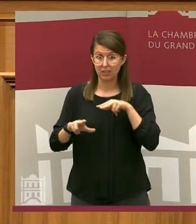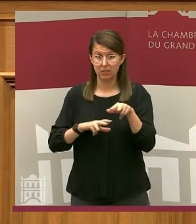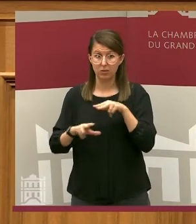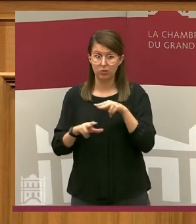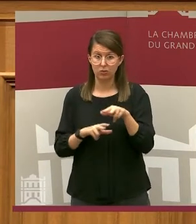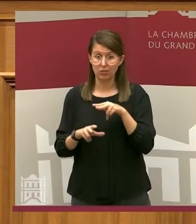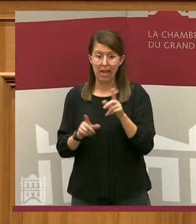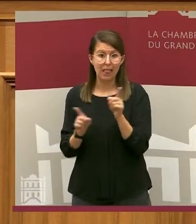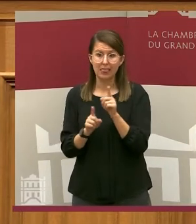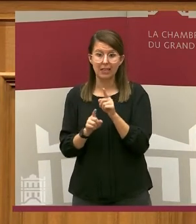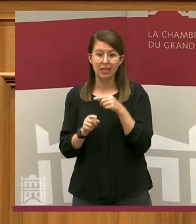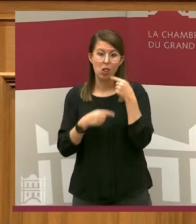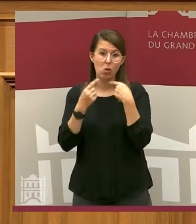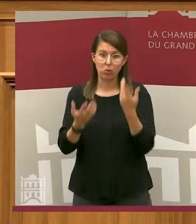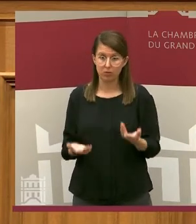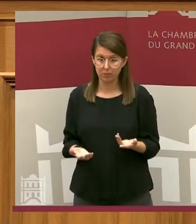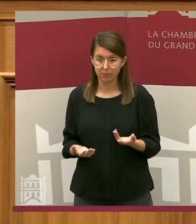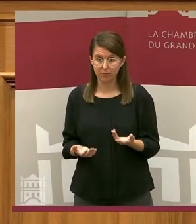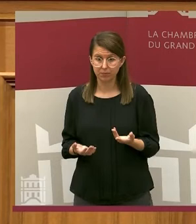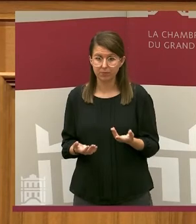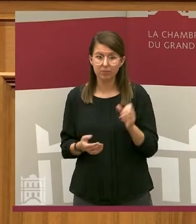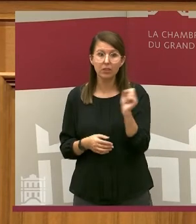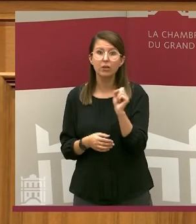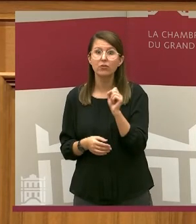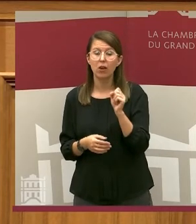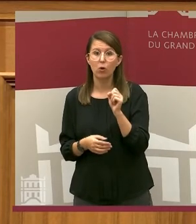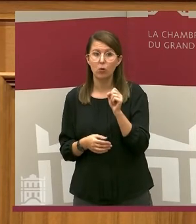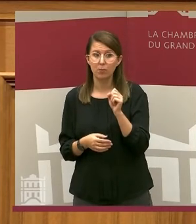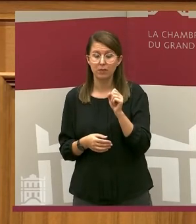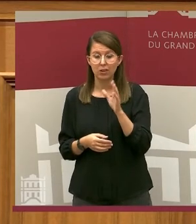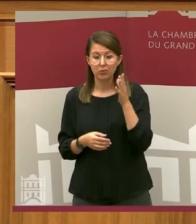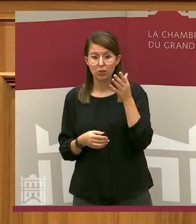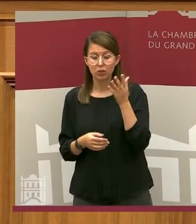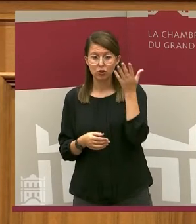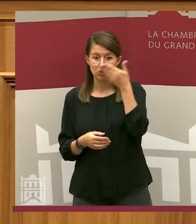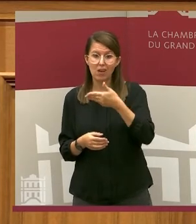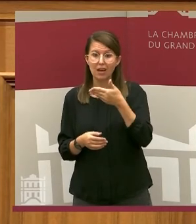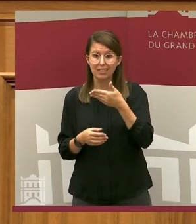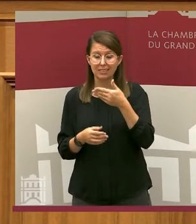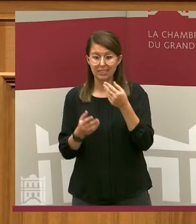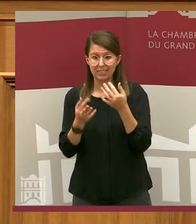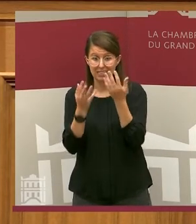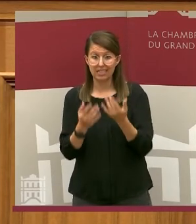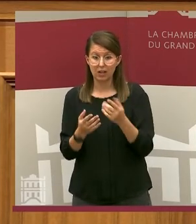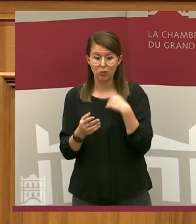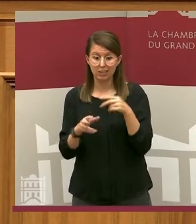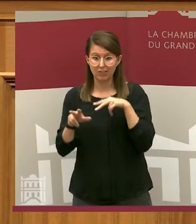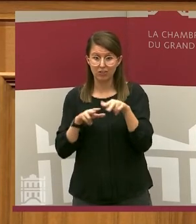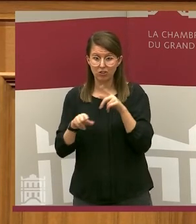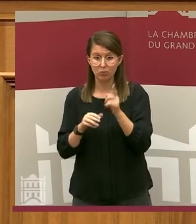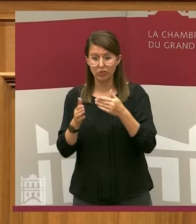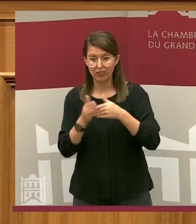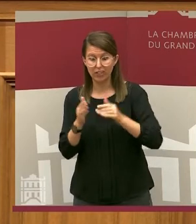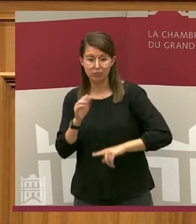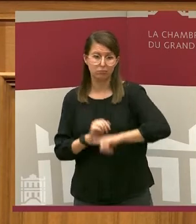kein Märchen. Weil für die schwarze Zölle muss als Wirtschaft weiter nach oben explodieren. Oder der Staat